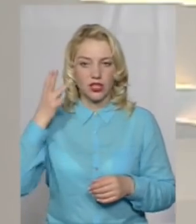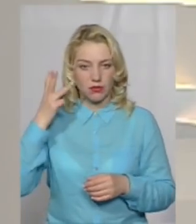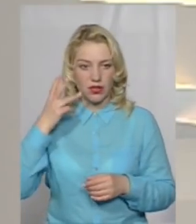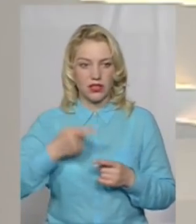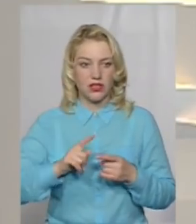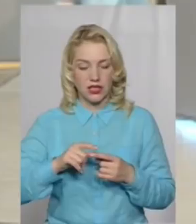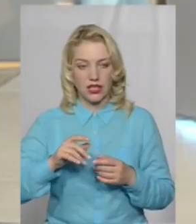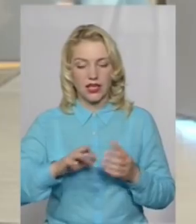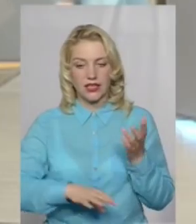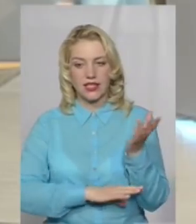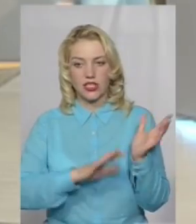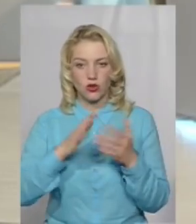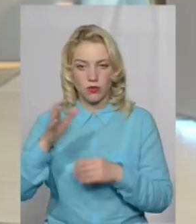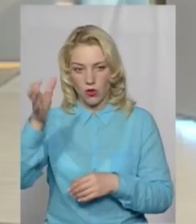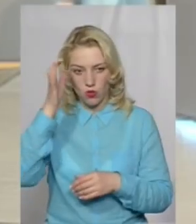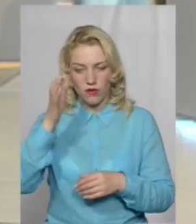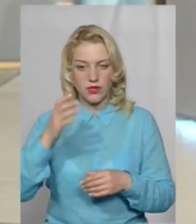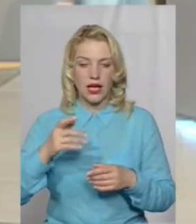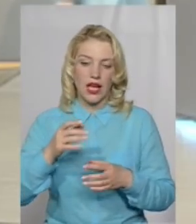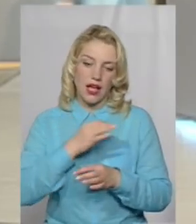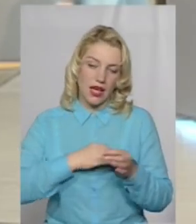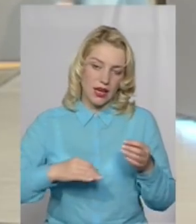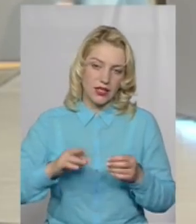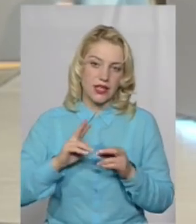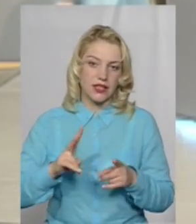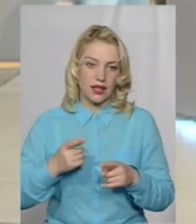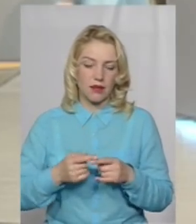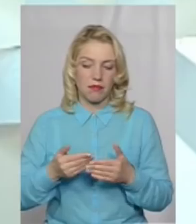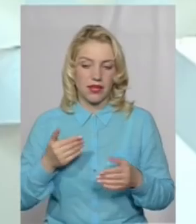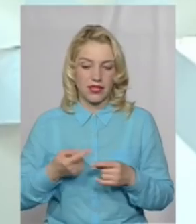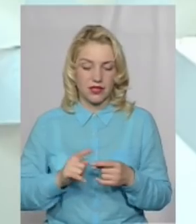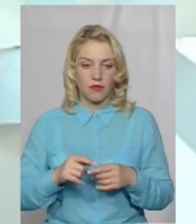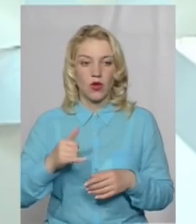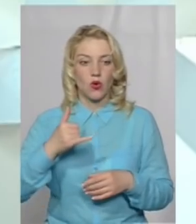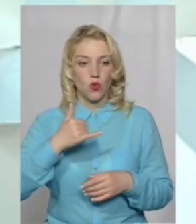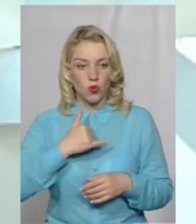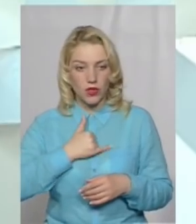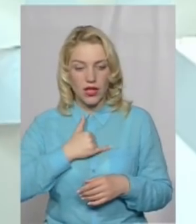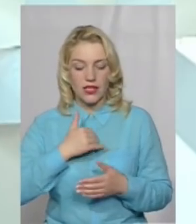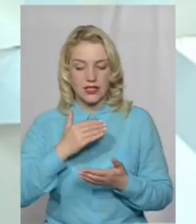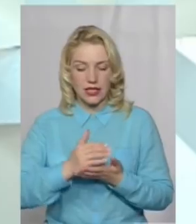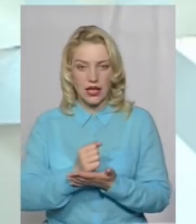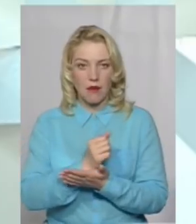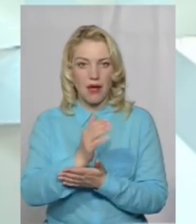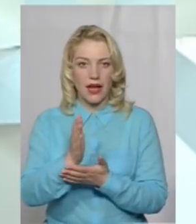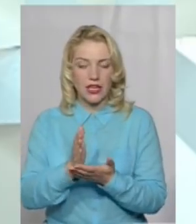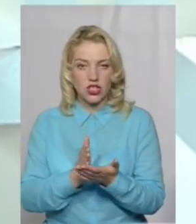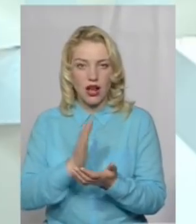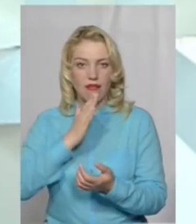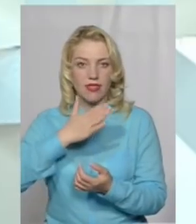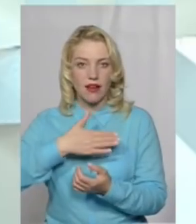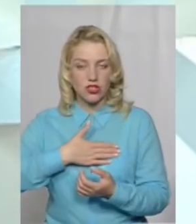із лісниками-науковцями радяться перед тим, як запровадити? Звичайно, у нас ціла мережа наших